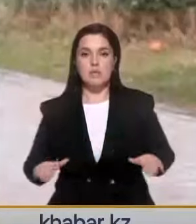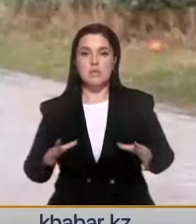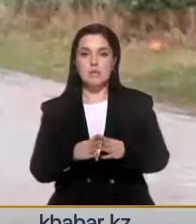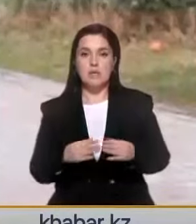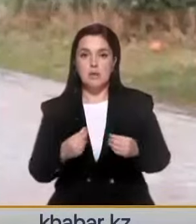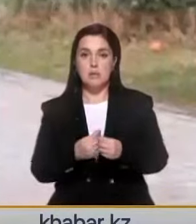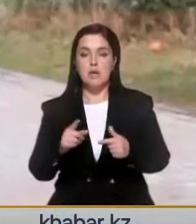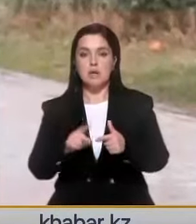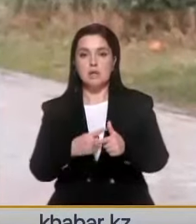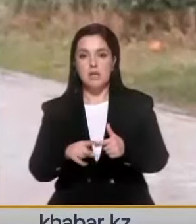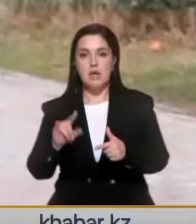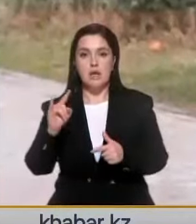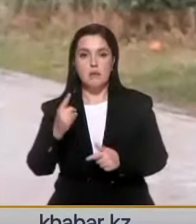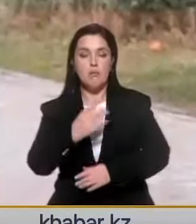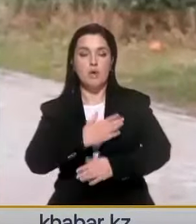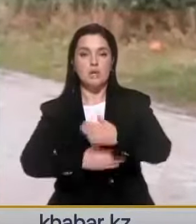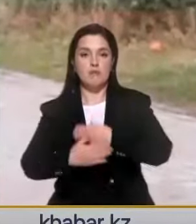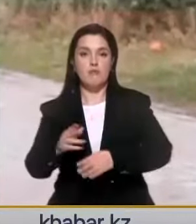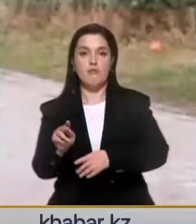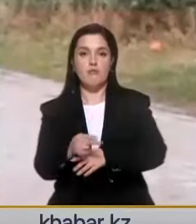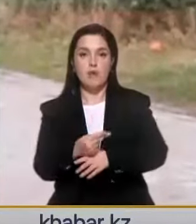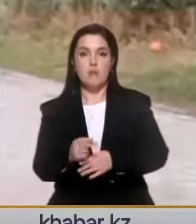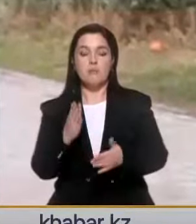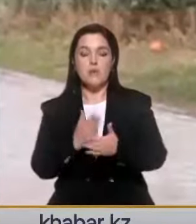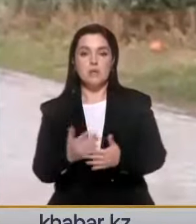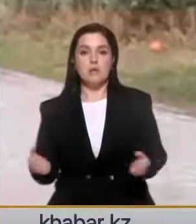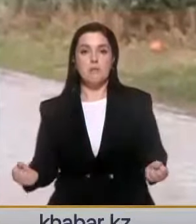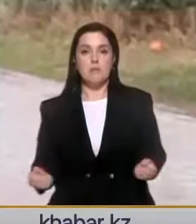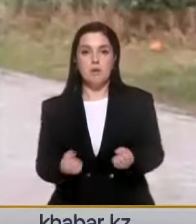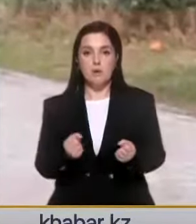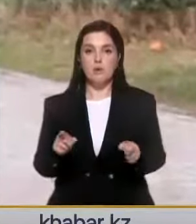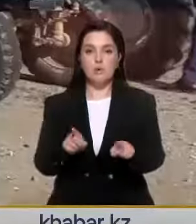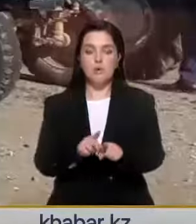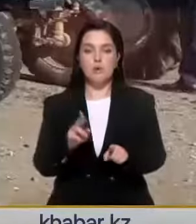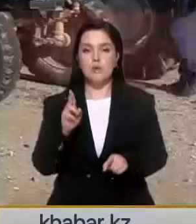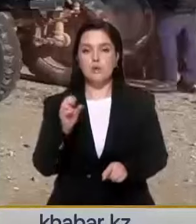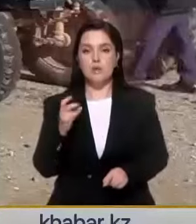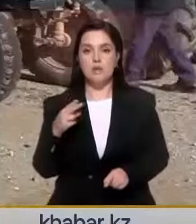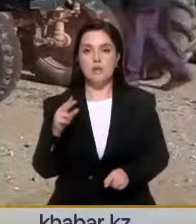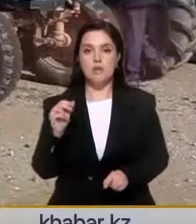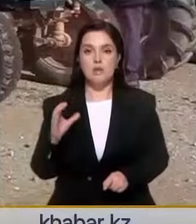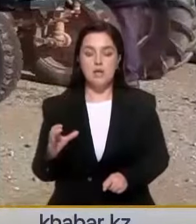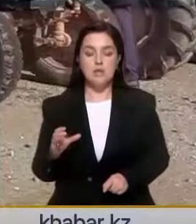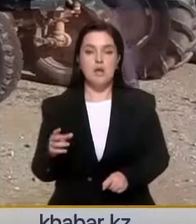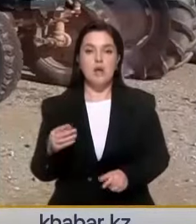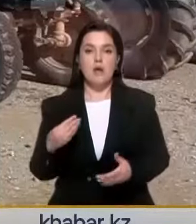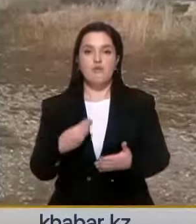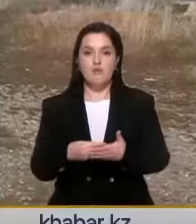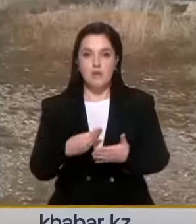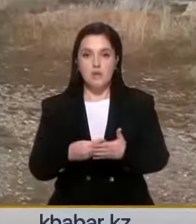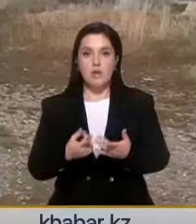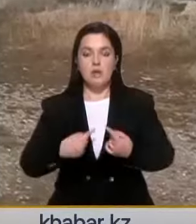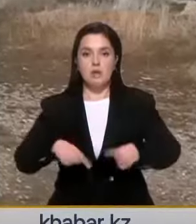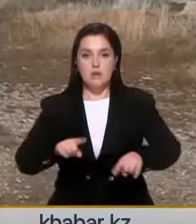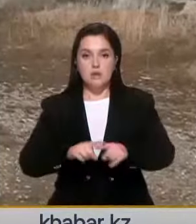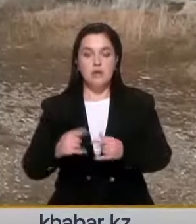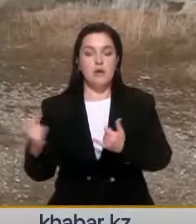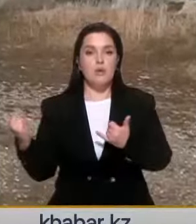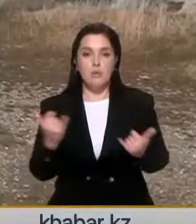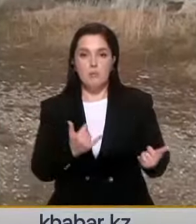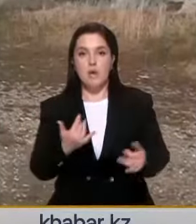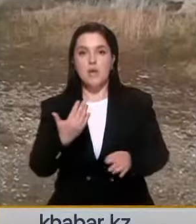воспитывать ребнка с инвалидностью имеются меры поддержки также для Канда Кроме того финансовые организации начали предоставлять